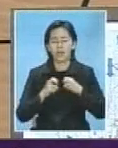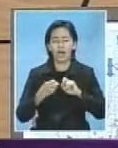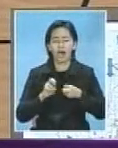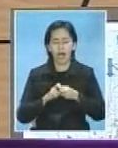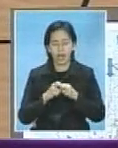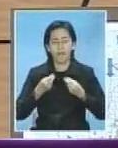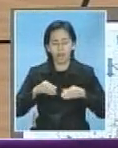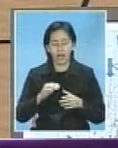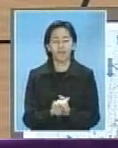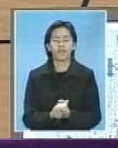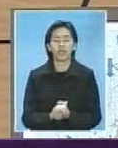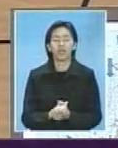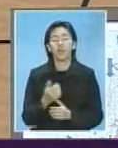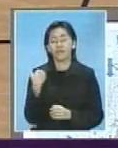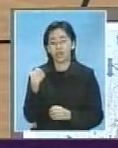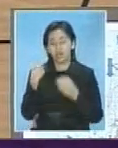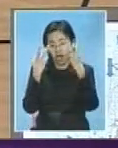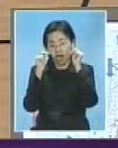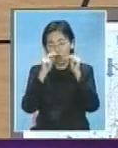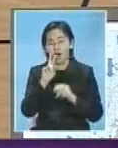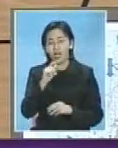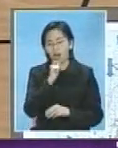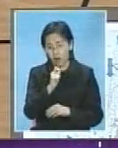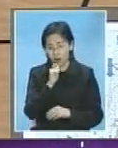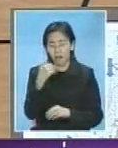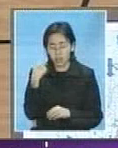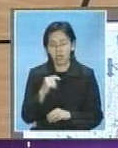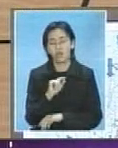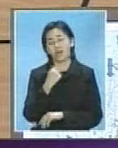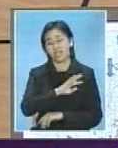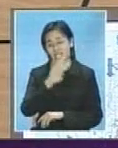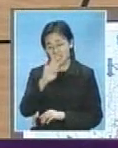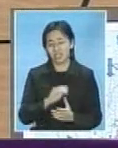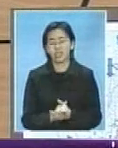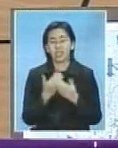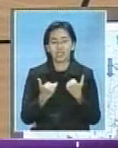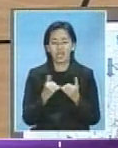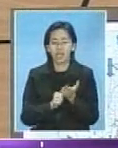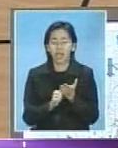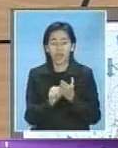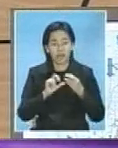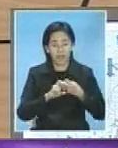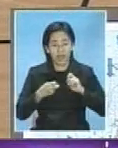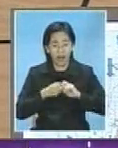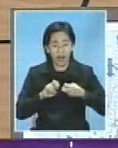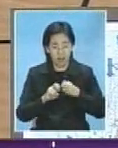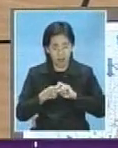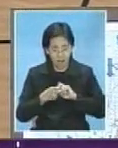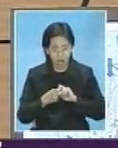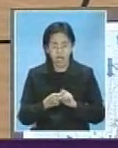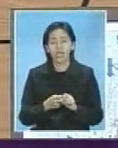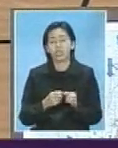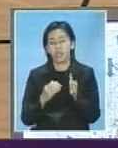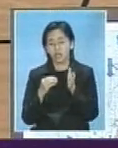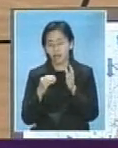ก็เป็นวันที่ท่านนายกรัฐมนตรีเองท่านก็ได้ให้ข่าวอีกครั้งหนึ่งครับว่ากรณีของการแก้ไขปัญหาในส่วนฝั่งตะวันต